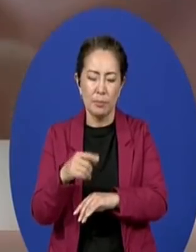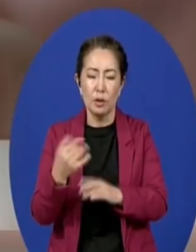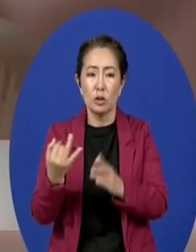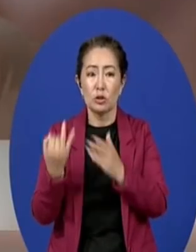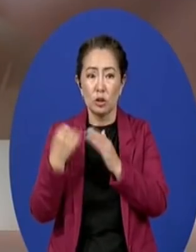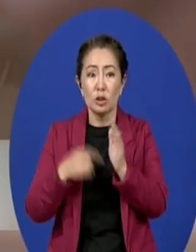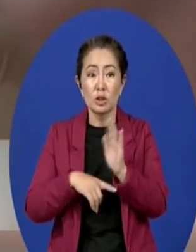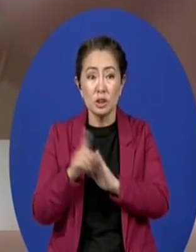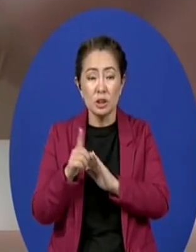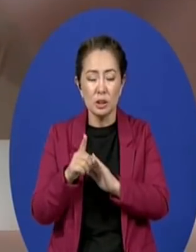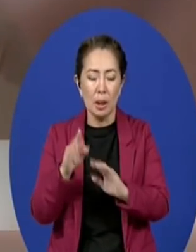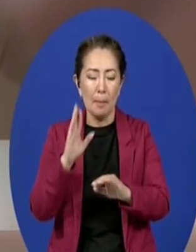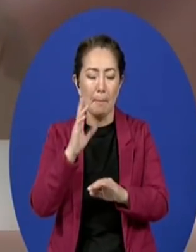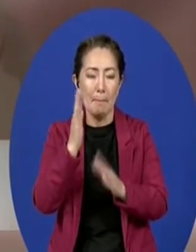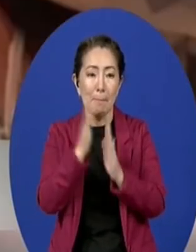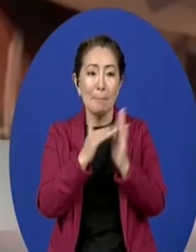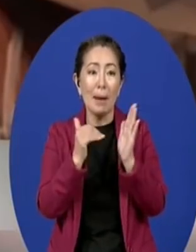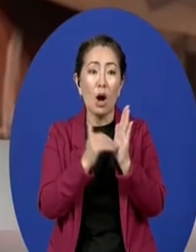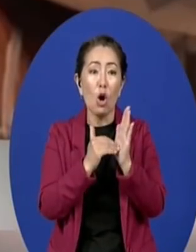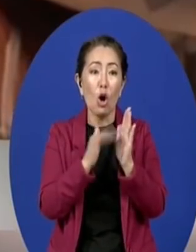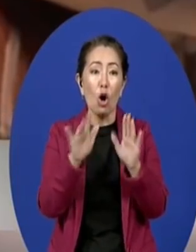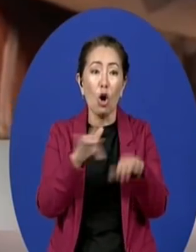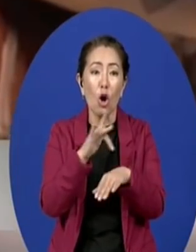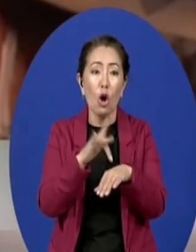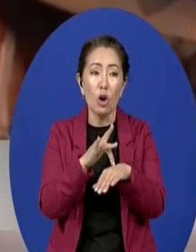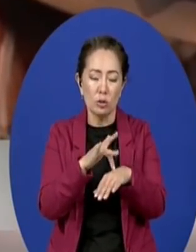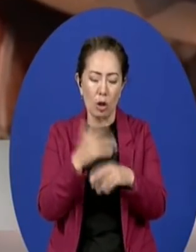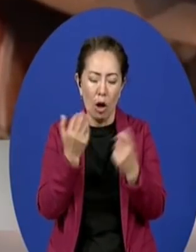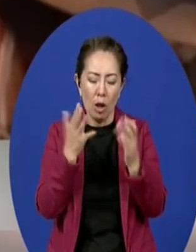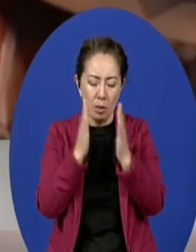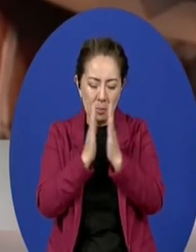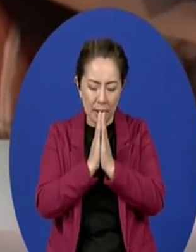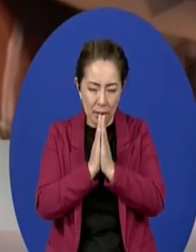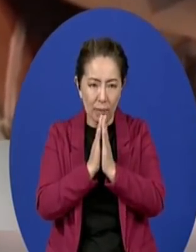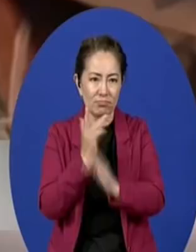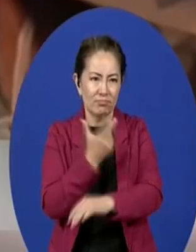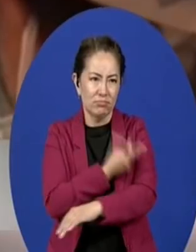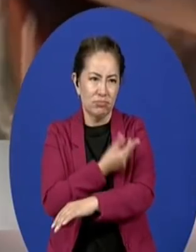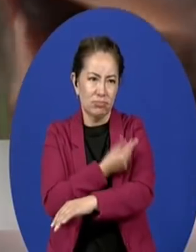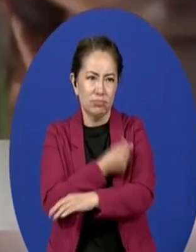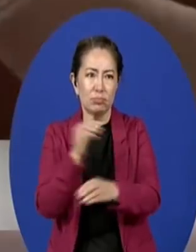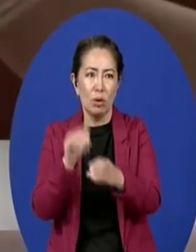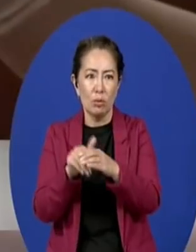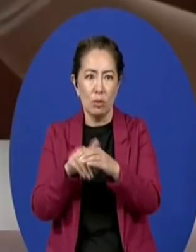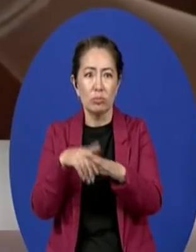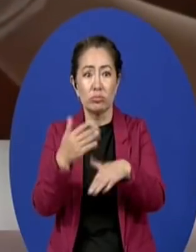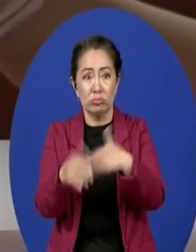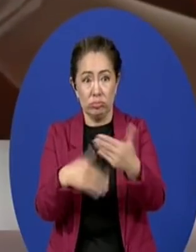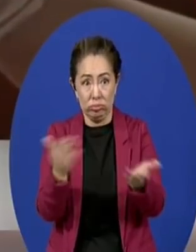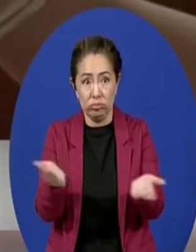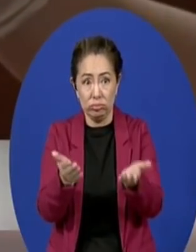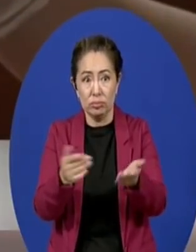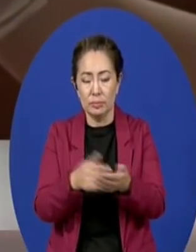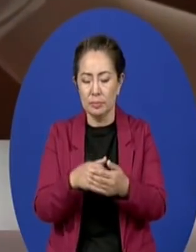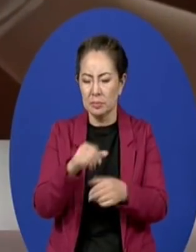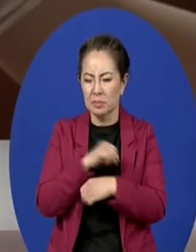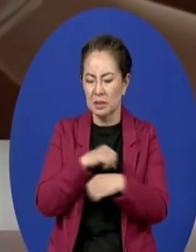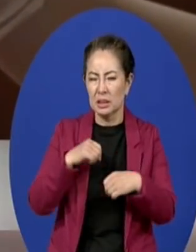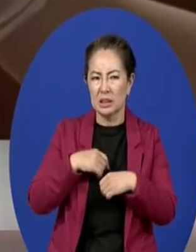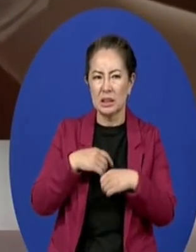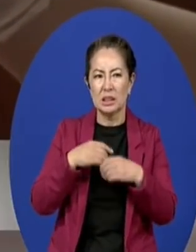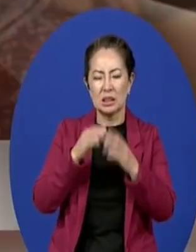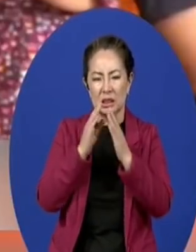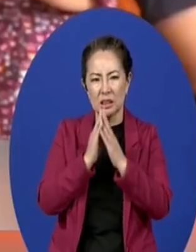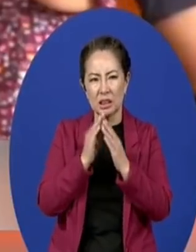Өнгөрсөн 7 хоногоос эхлэн Бангкок хотдох олон мянган лам ховргууд вакцинжуулалтанд хамрагдах болсон юм. Иргэд шашны